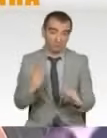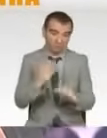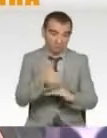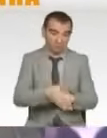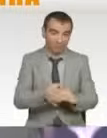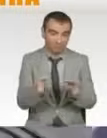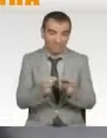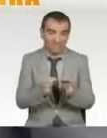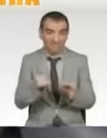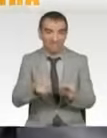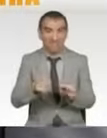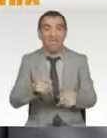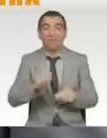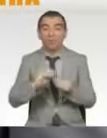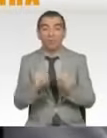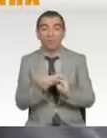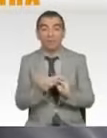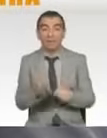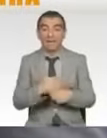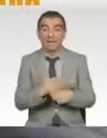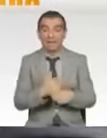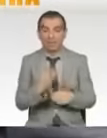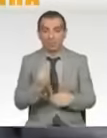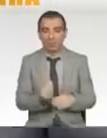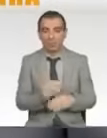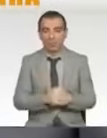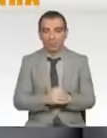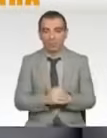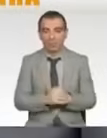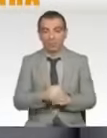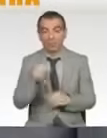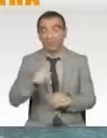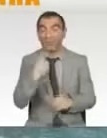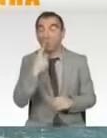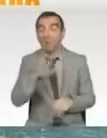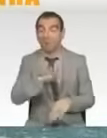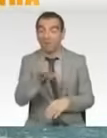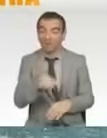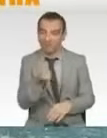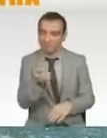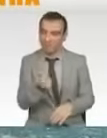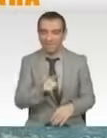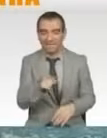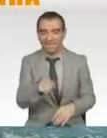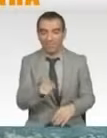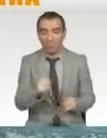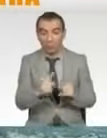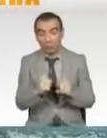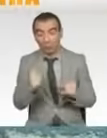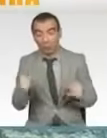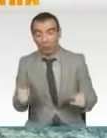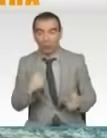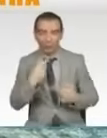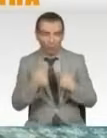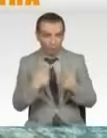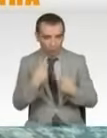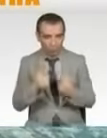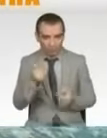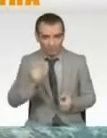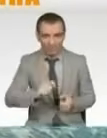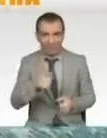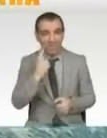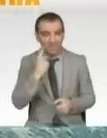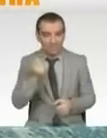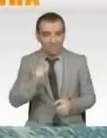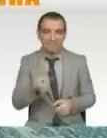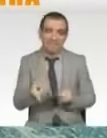bağırsak burkulmalarına neden oluyor. Dur, her şeyi şimdi söyleme. Her şeyi şimdi söyleme. Birazdan uzun uzun konuşacağız. Tamam, peki. Hem tatlımızı yapacağız